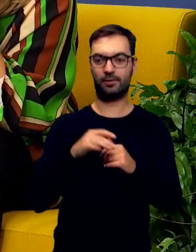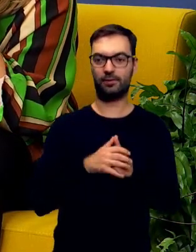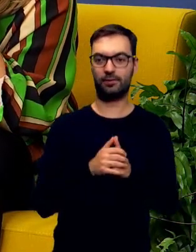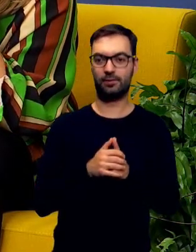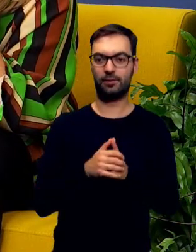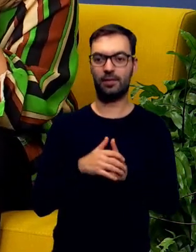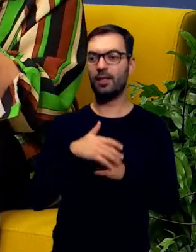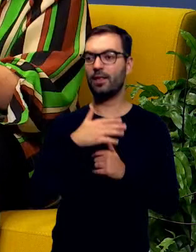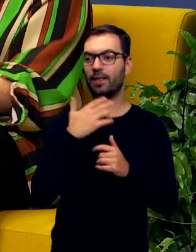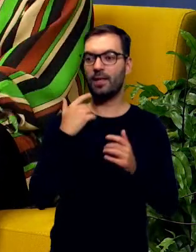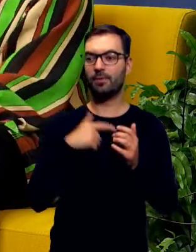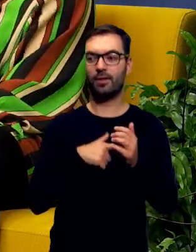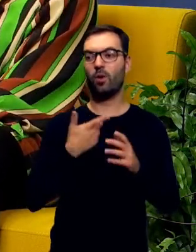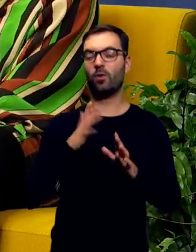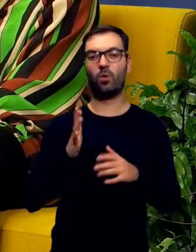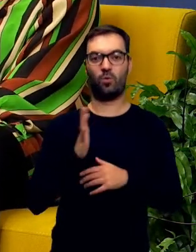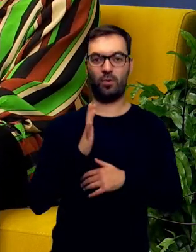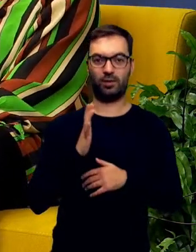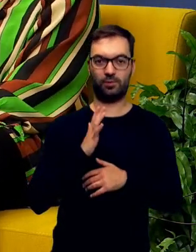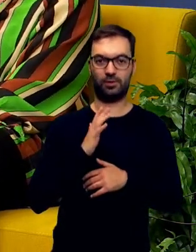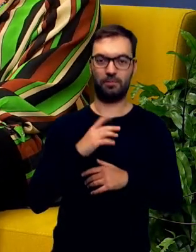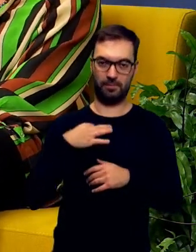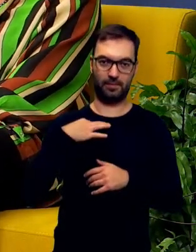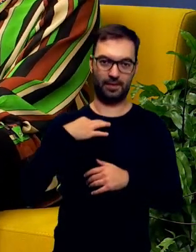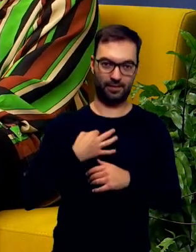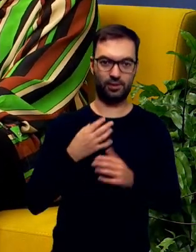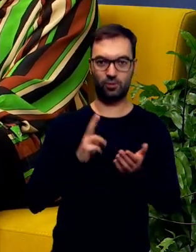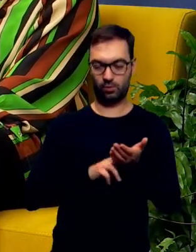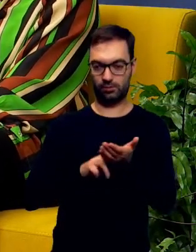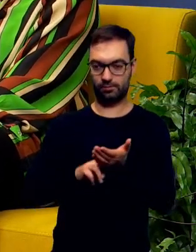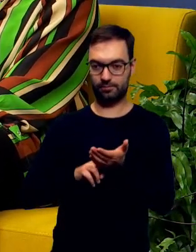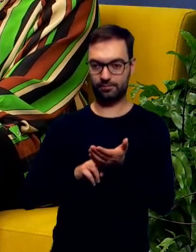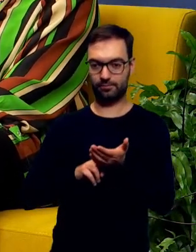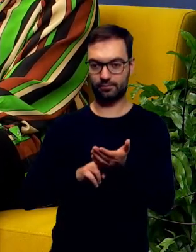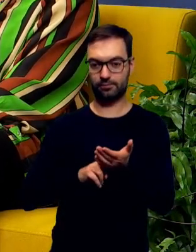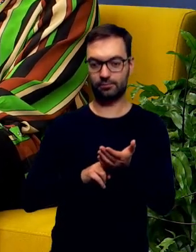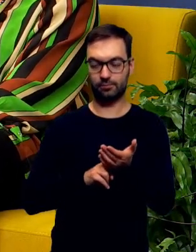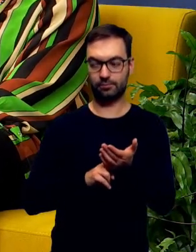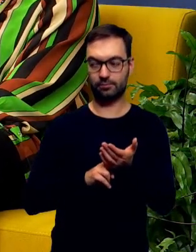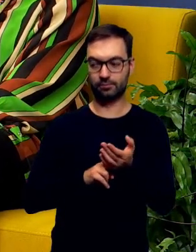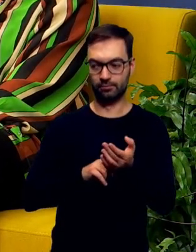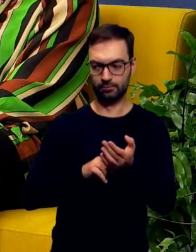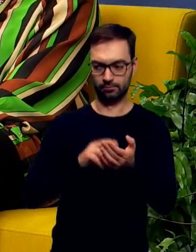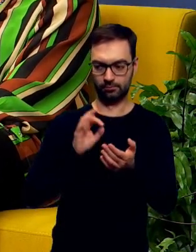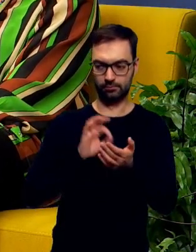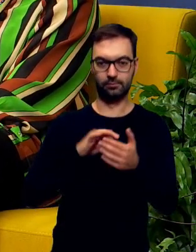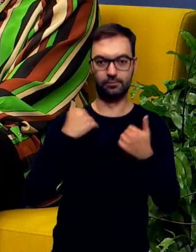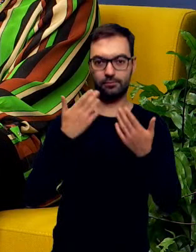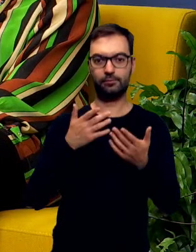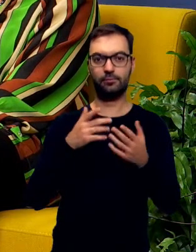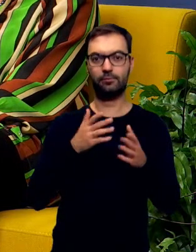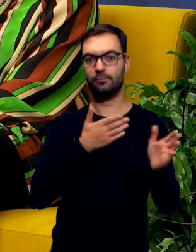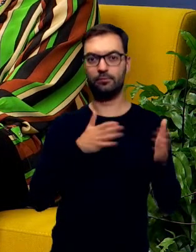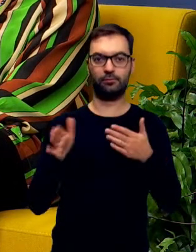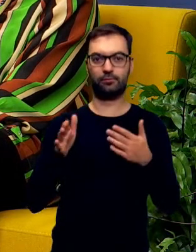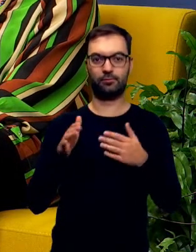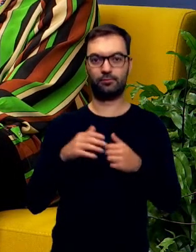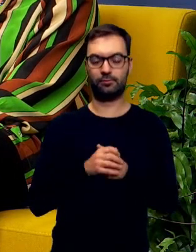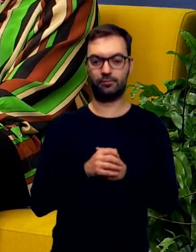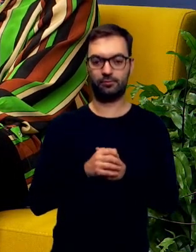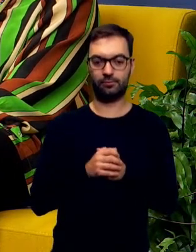nie ma tak, że ubezpieczenie komercyjne, składka zapewnia finansowanie